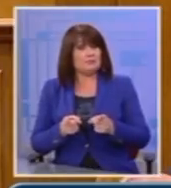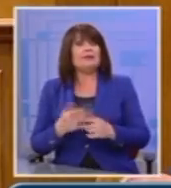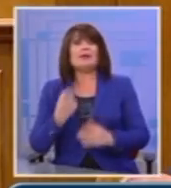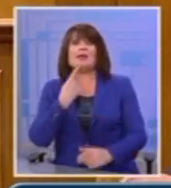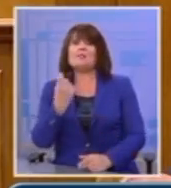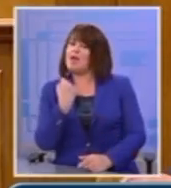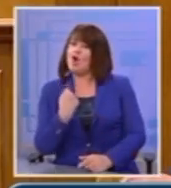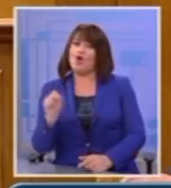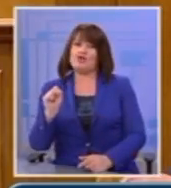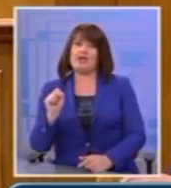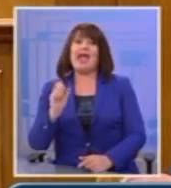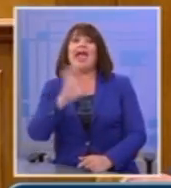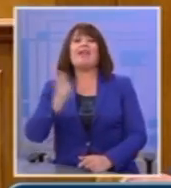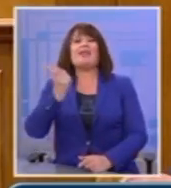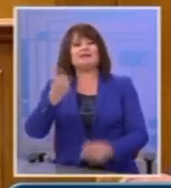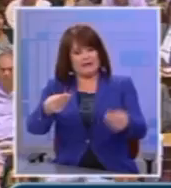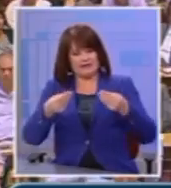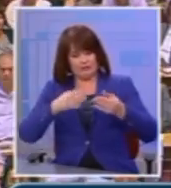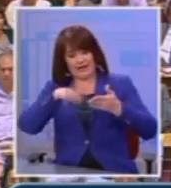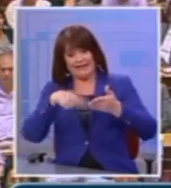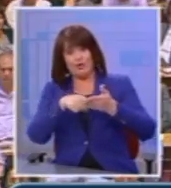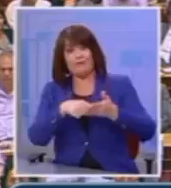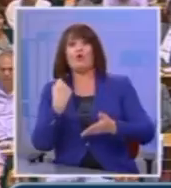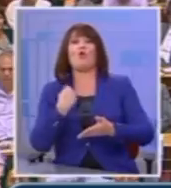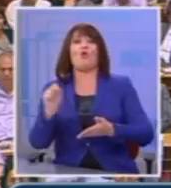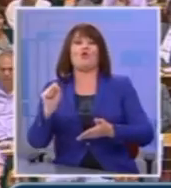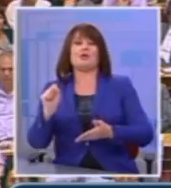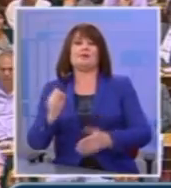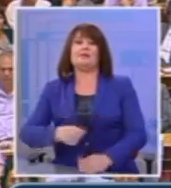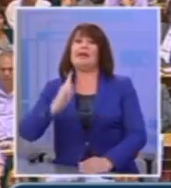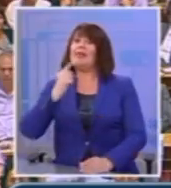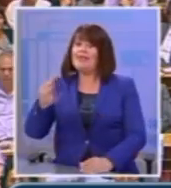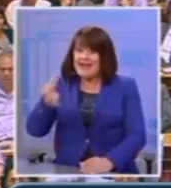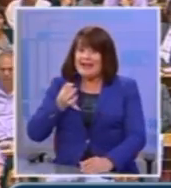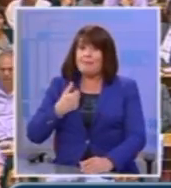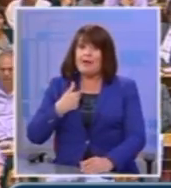Απέρριψε αυτό το τελεσίγραφο. Δεν έδωσε εντολή ρήξης.